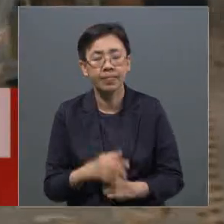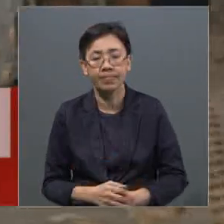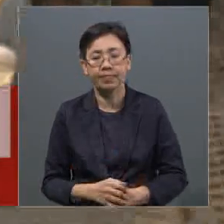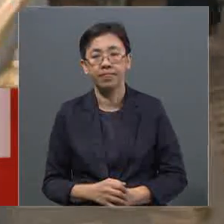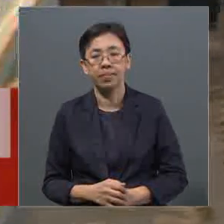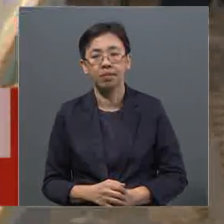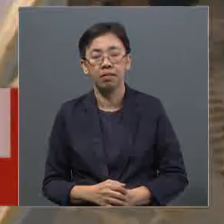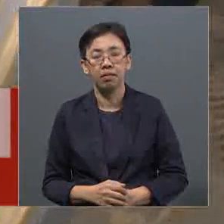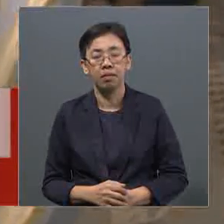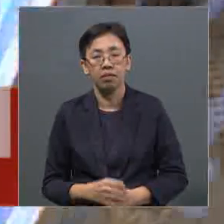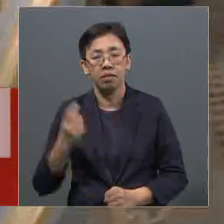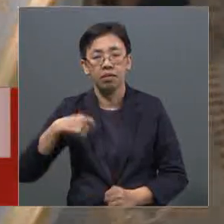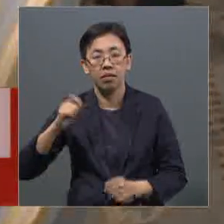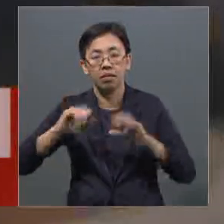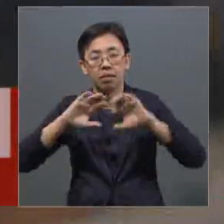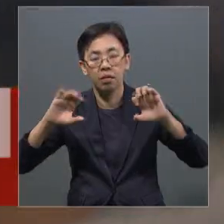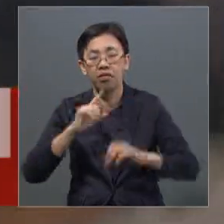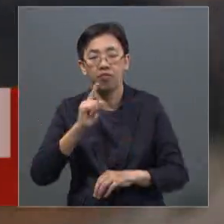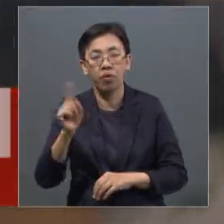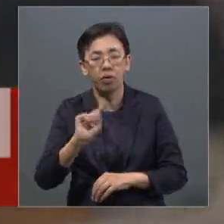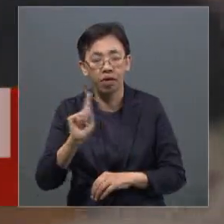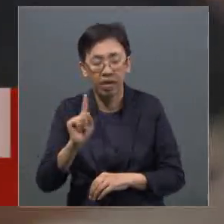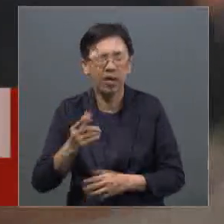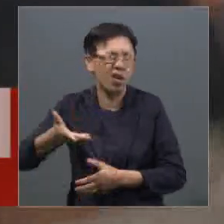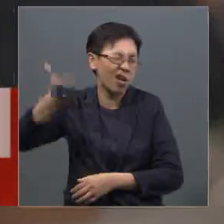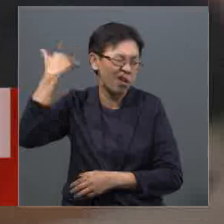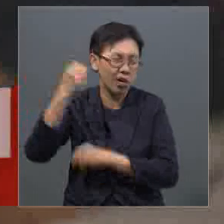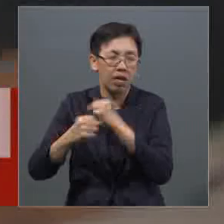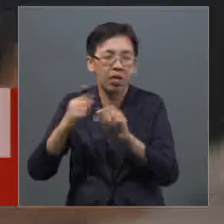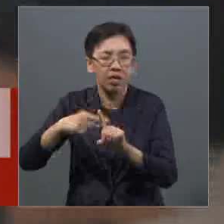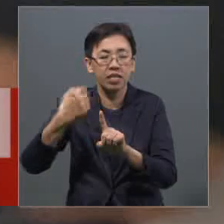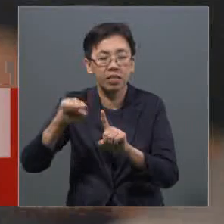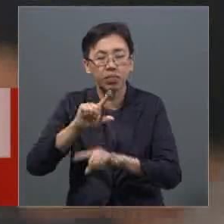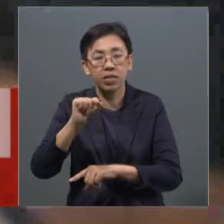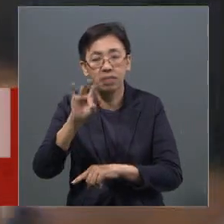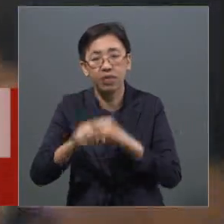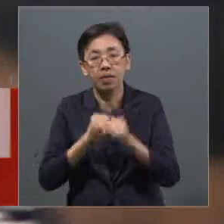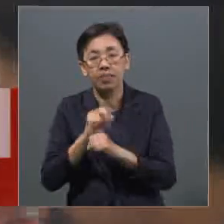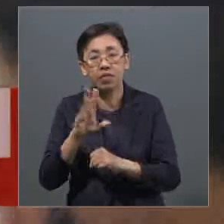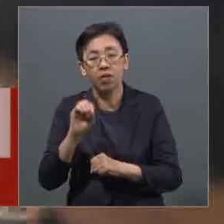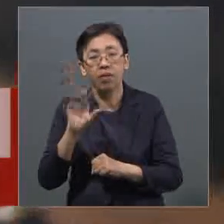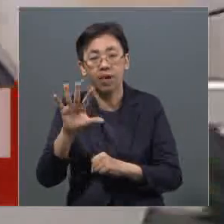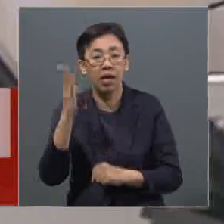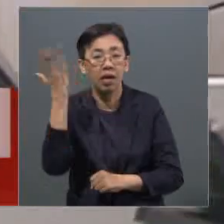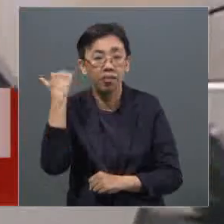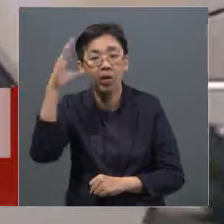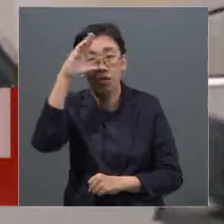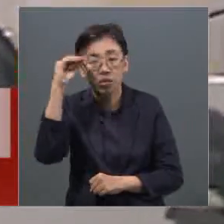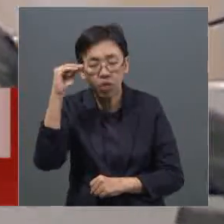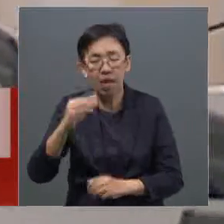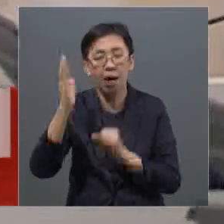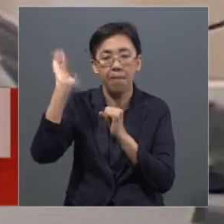พฤติการเนี่ยอัยการโจทก์ระบุฟ้องบอกว่าย้อนไป 28ตุลาคม 2555ตอนนั้นเนี่ยคุณชวนไป